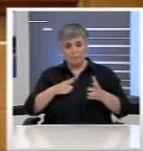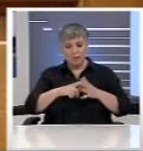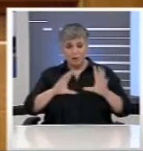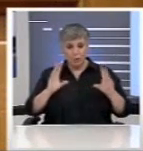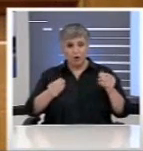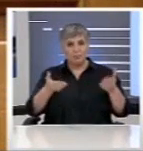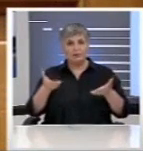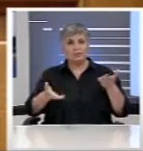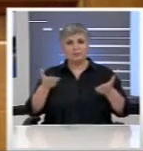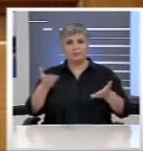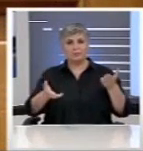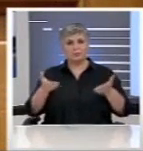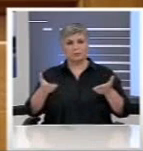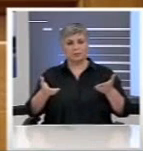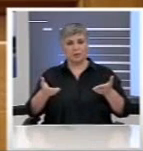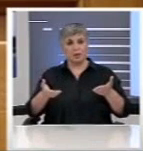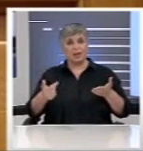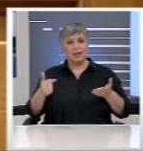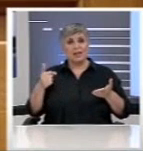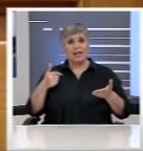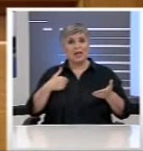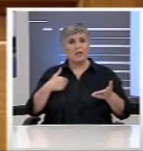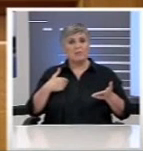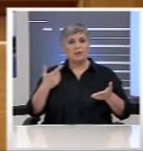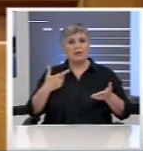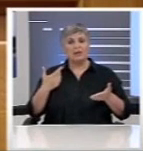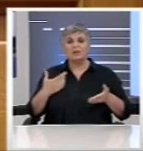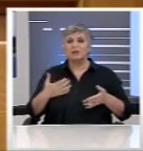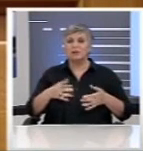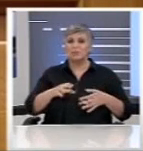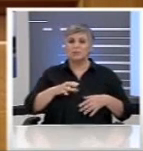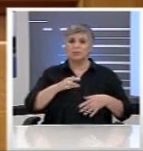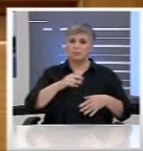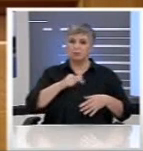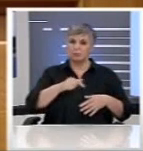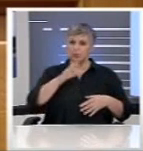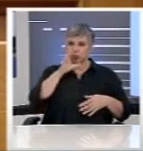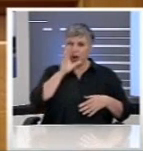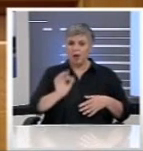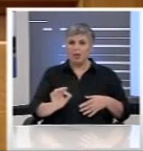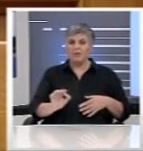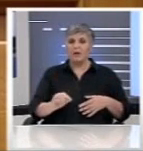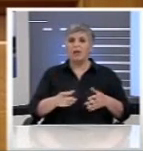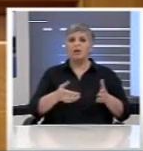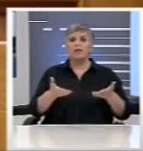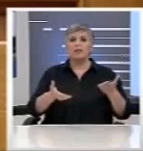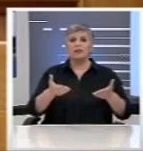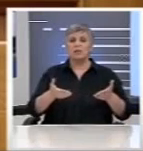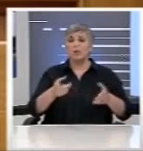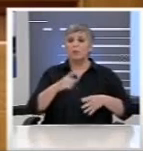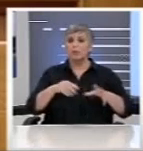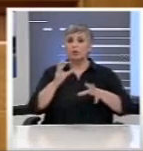με το 1/10, το 1/8 της επιβάρυνσης δημοσιονομικής που είχατε εσείς να βγάλουμε τη χώρα από την κρίση. Εκεί θα